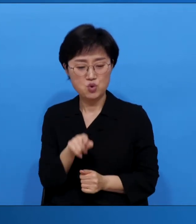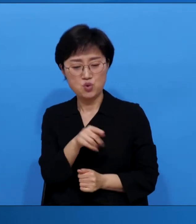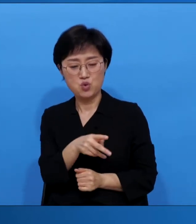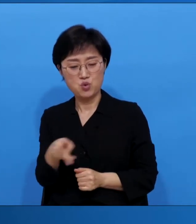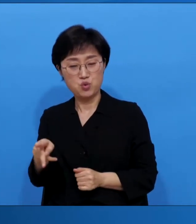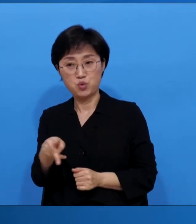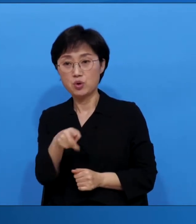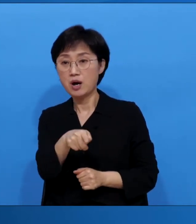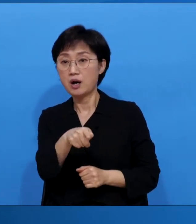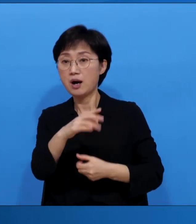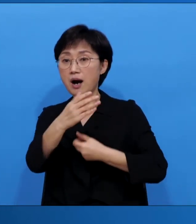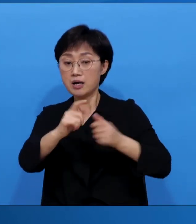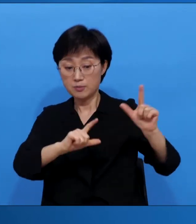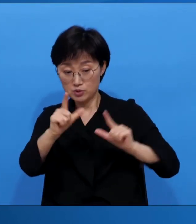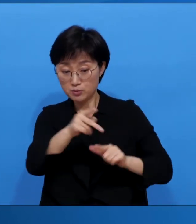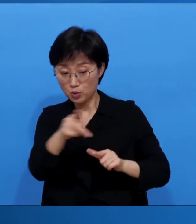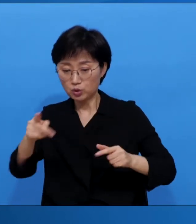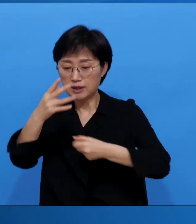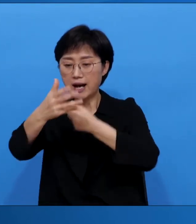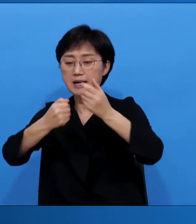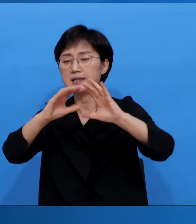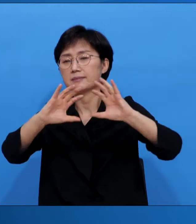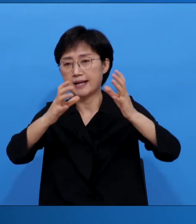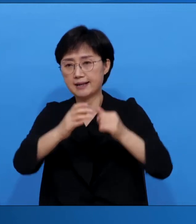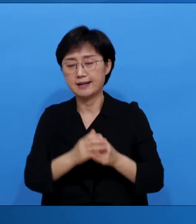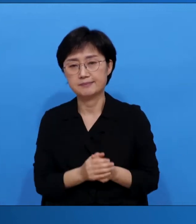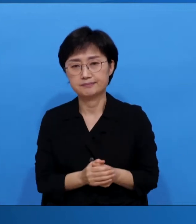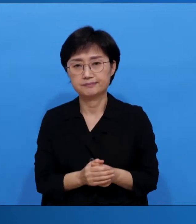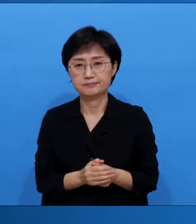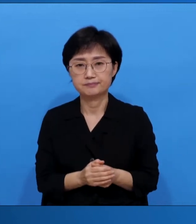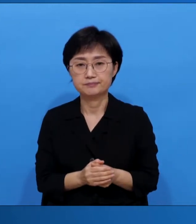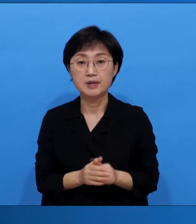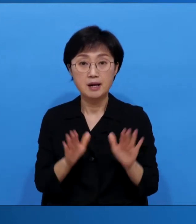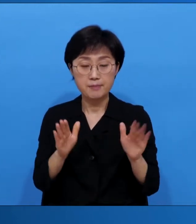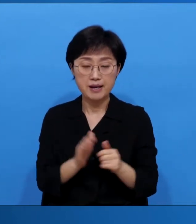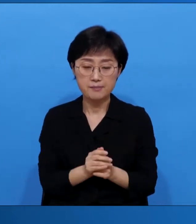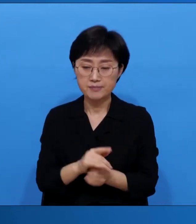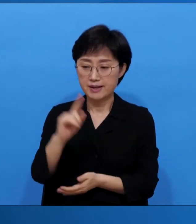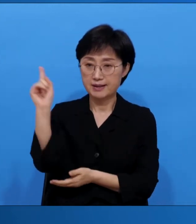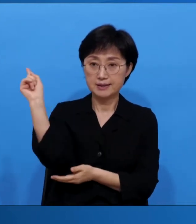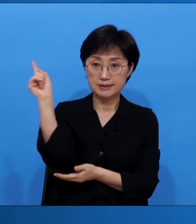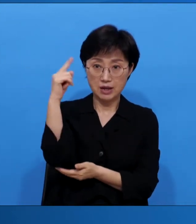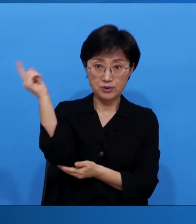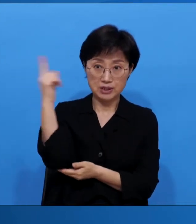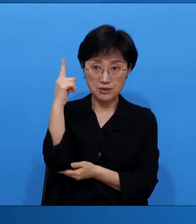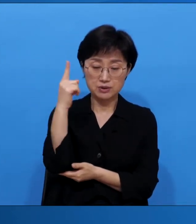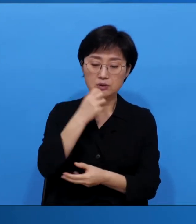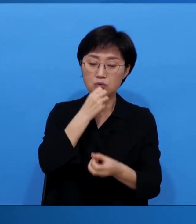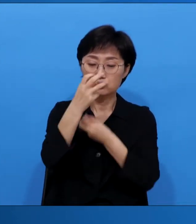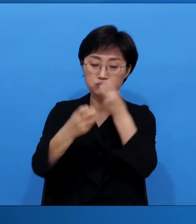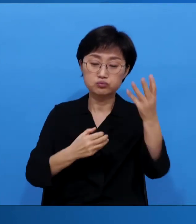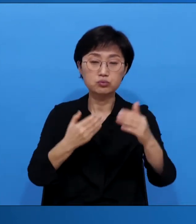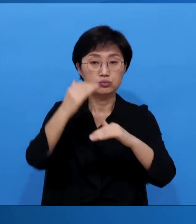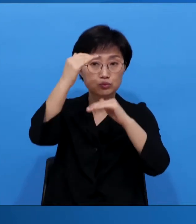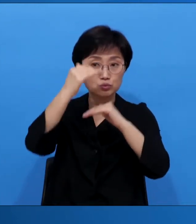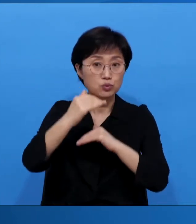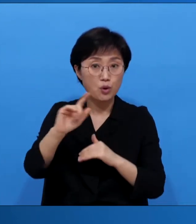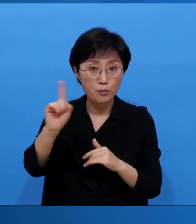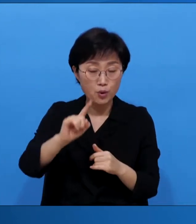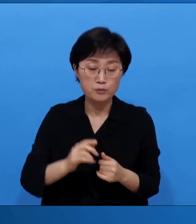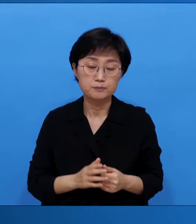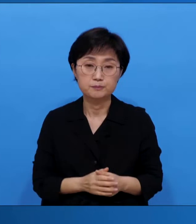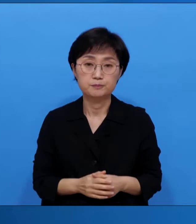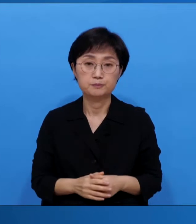나라입니다. That is the kingdom of God. 응답을 제일 많이 받은 다윗이 이렇게 말했어요. David received the most answers, and this is